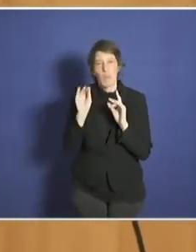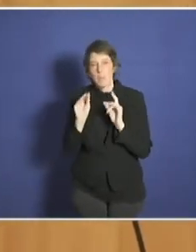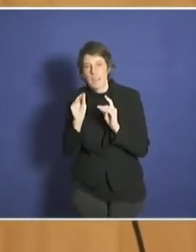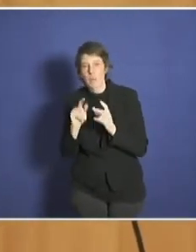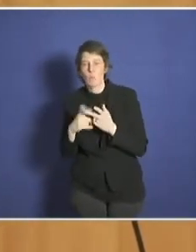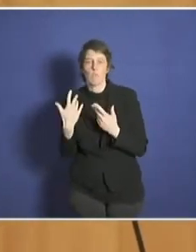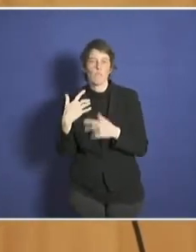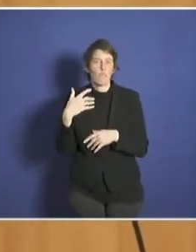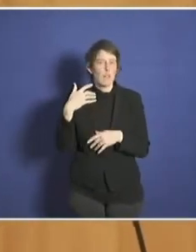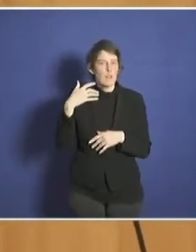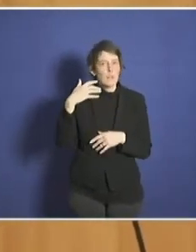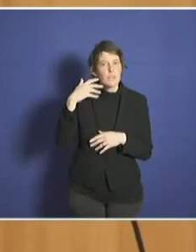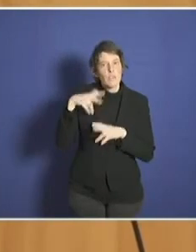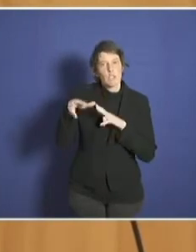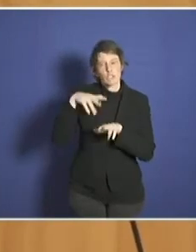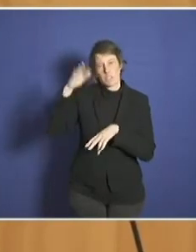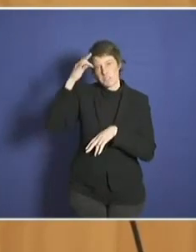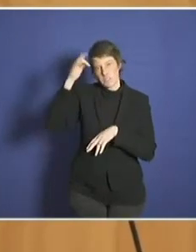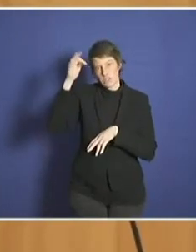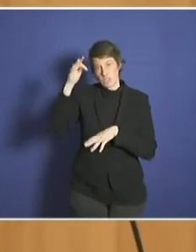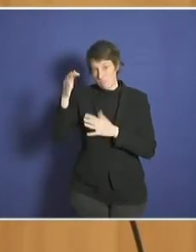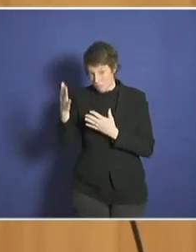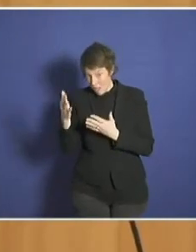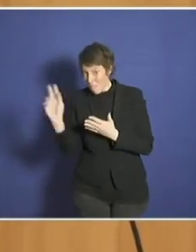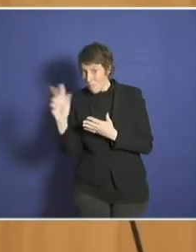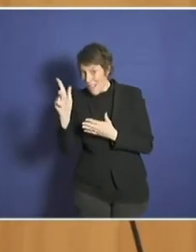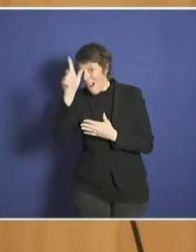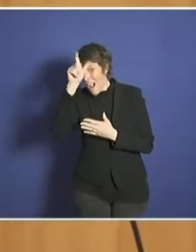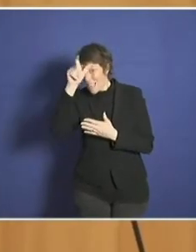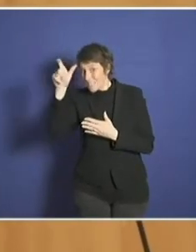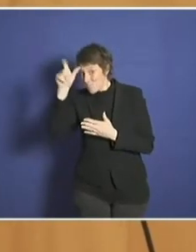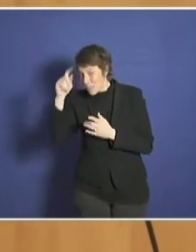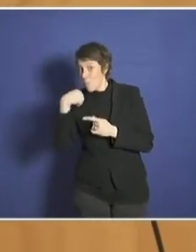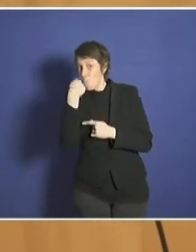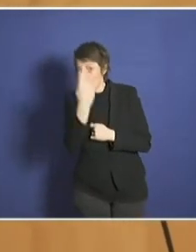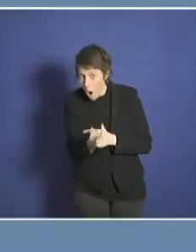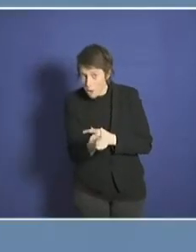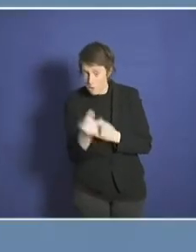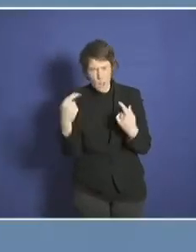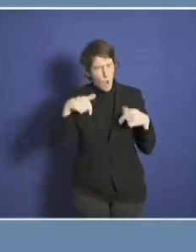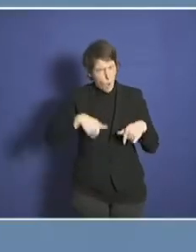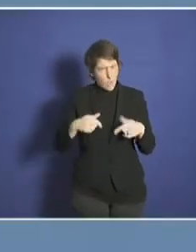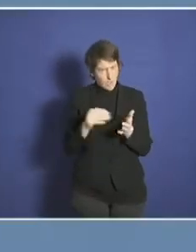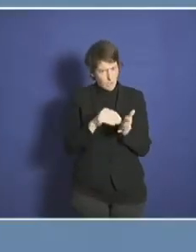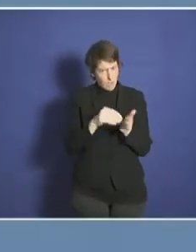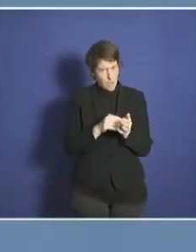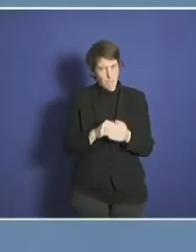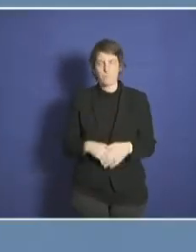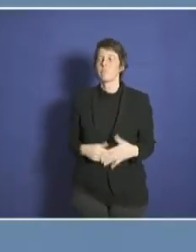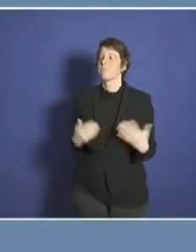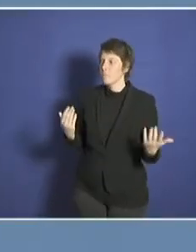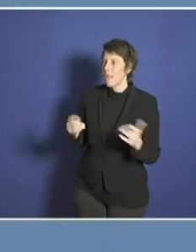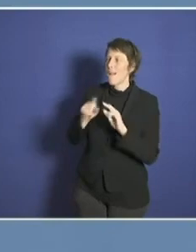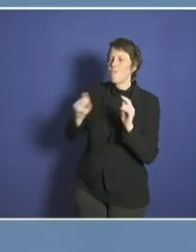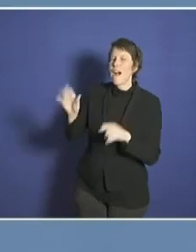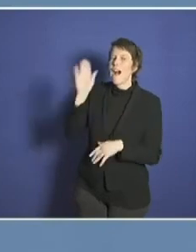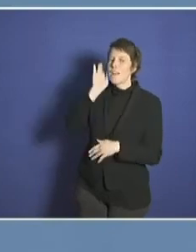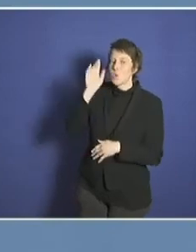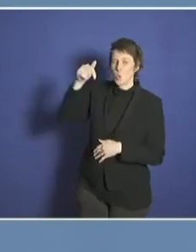Wirtschaftswissenschaftler werden morgen die Bundesregierung beraten oder heute im Vorfeld? Heute ist diese